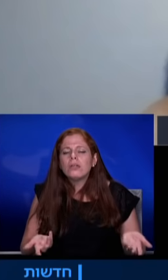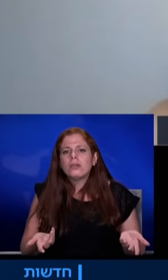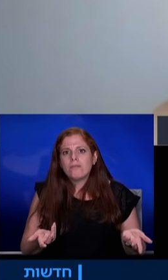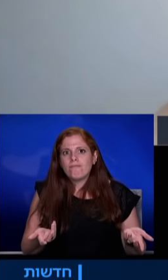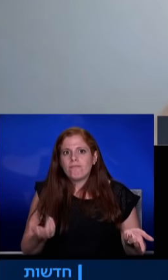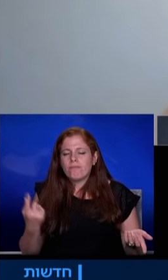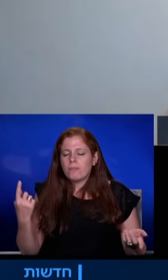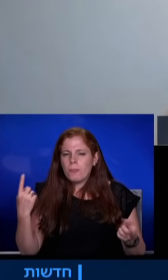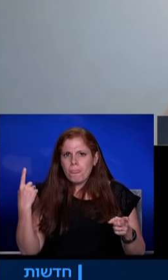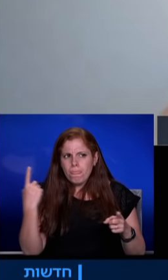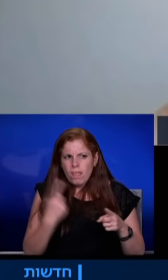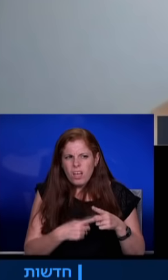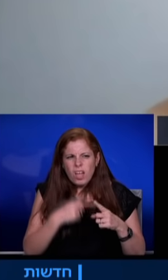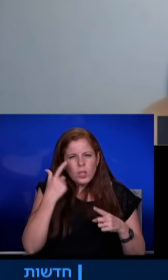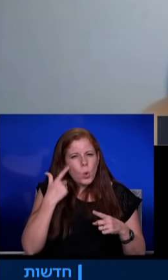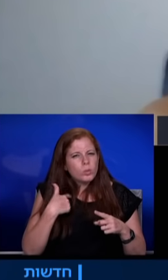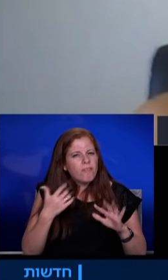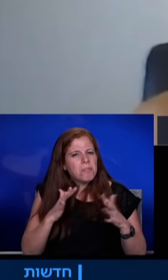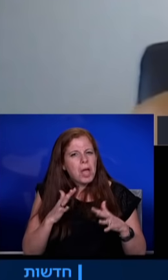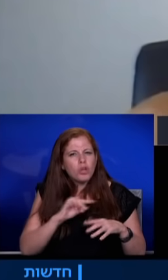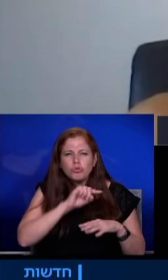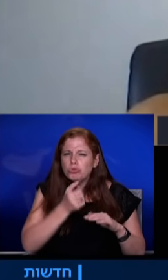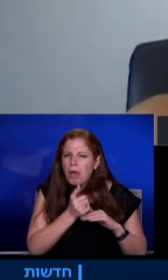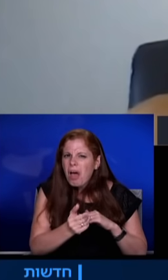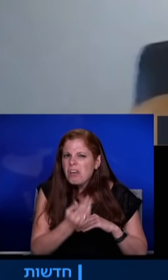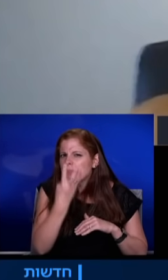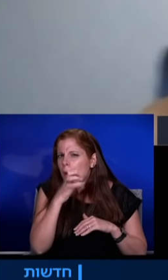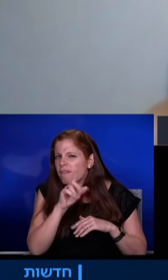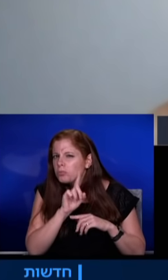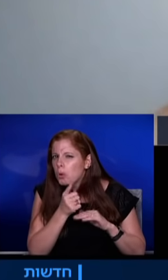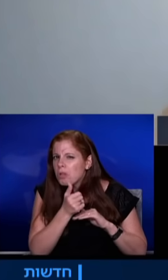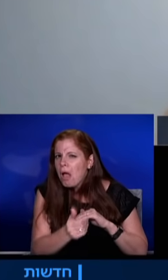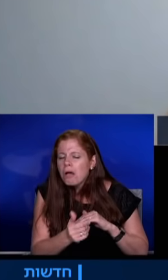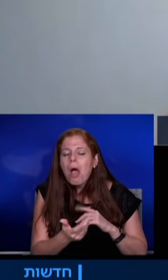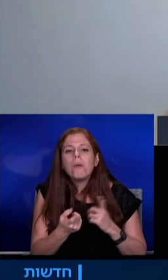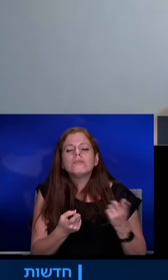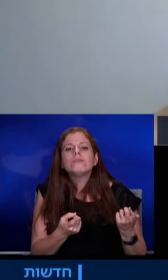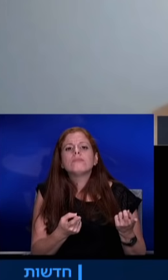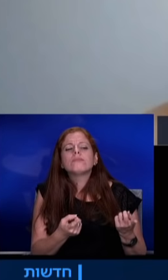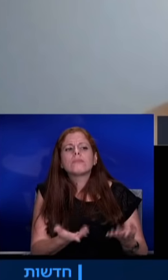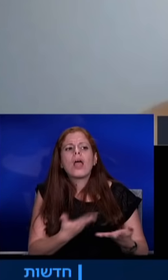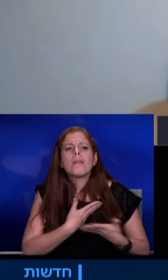עד שאני חושבת שבערך שעה אחרי זה, 45 דקות אחרי זה, אני מקבלת הודעה,